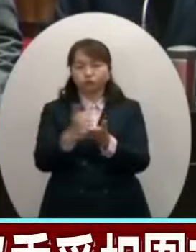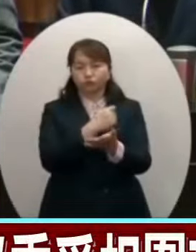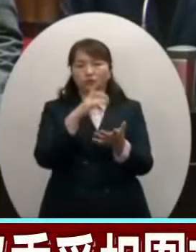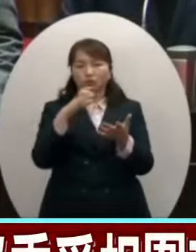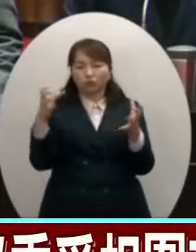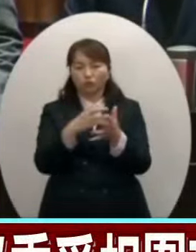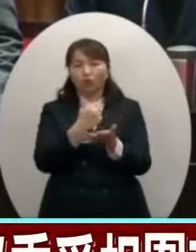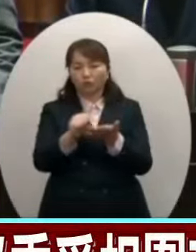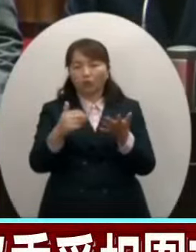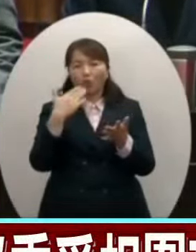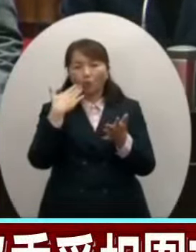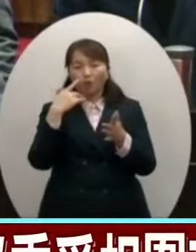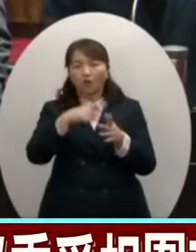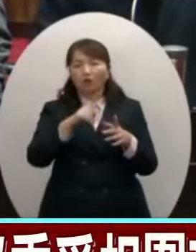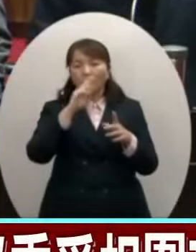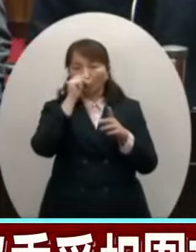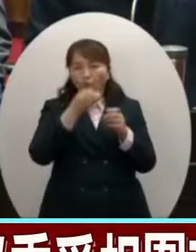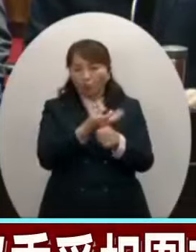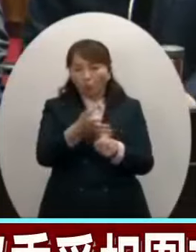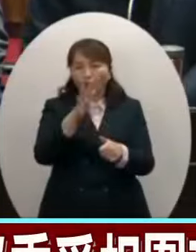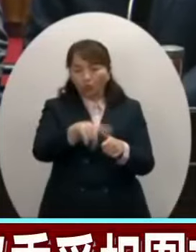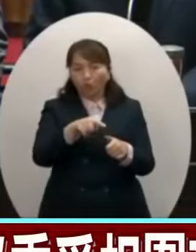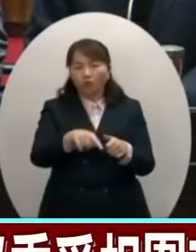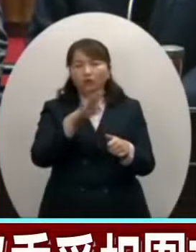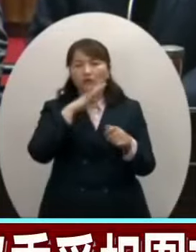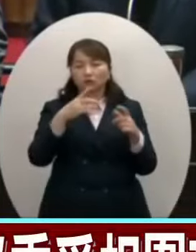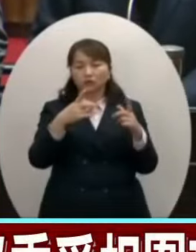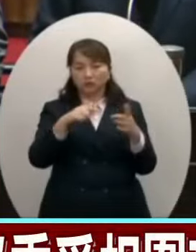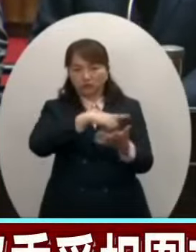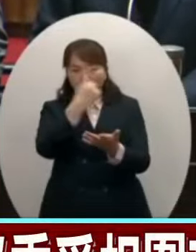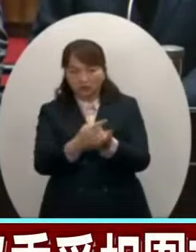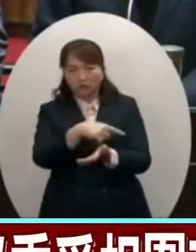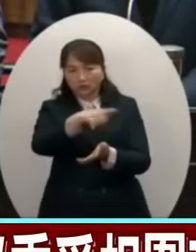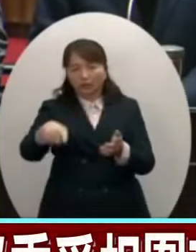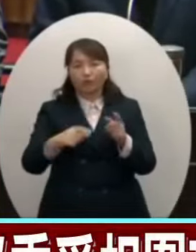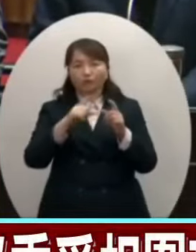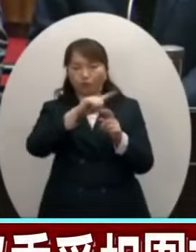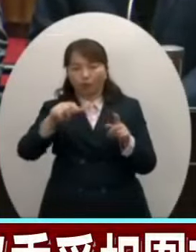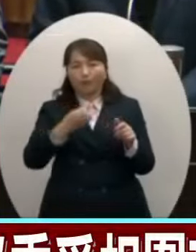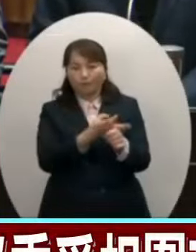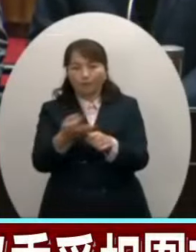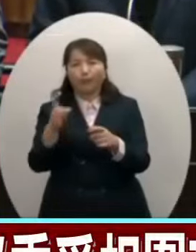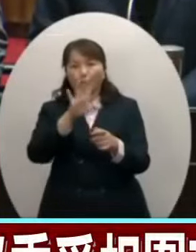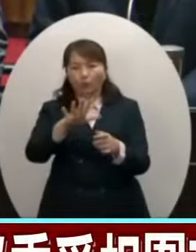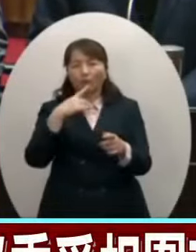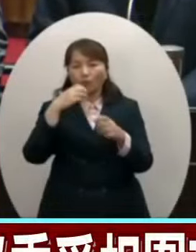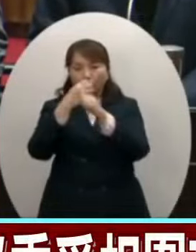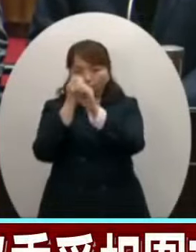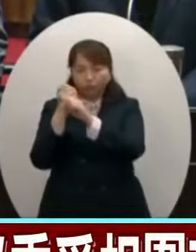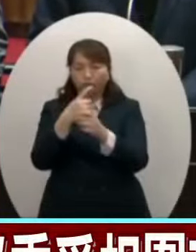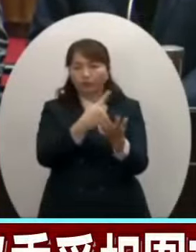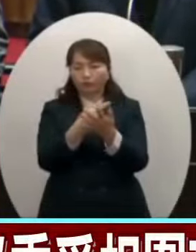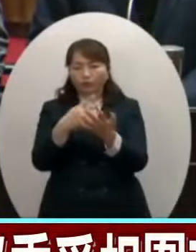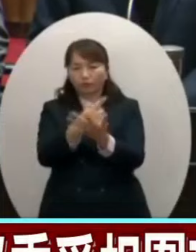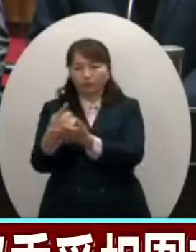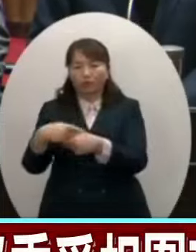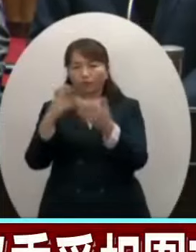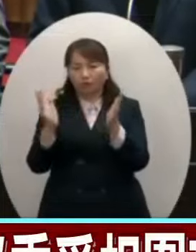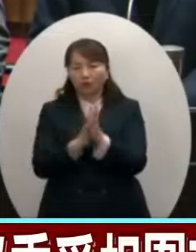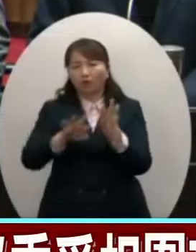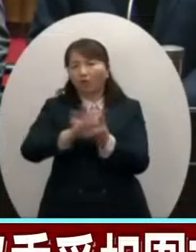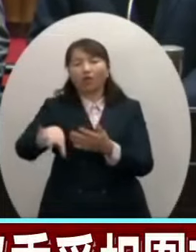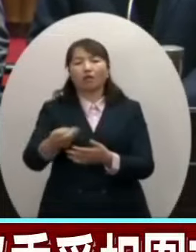徐小清有什么错？大声有什么错？拍桌有什么错？本来就是要这样啊！你面对陈建仁那种痞子，你跟他客